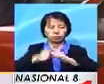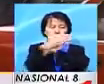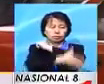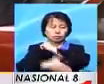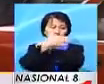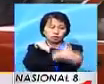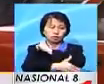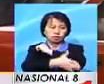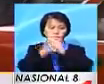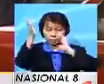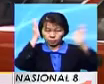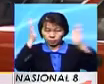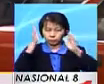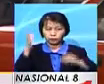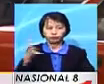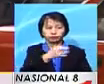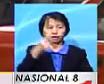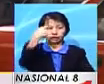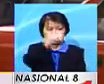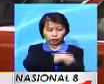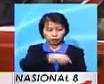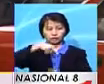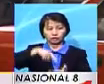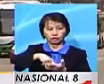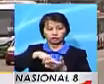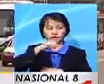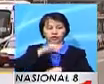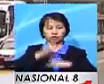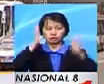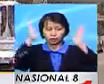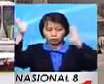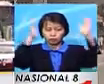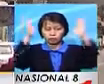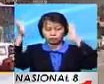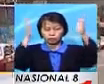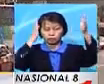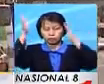negara. Dan hari ini di negara kita